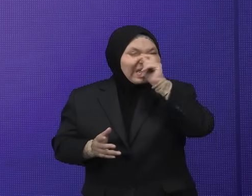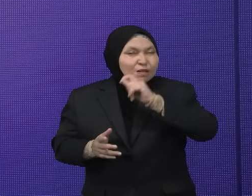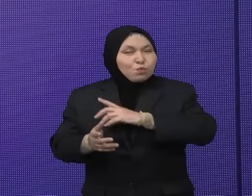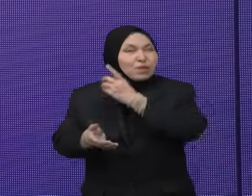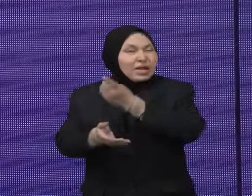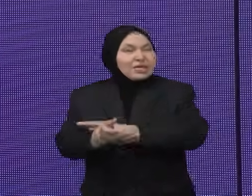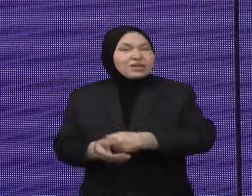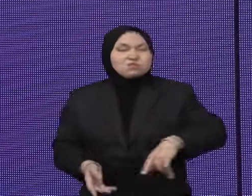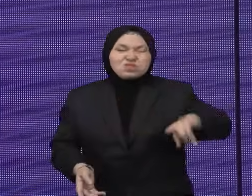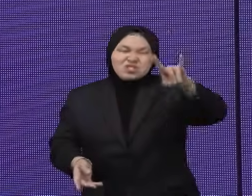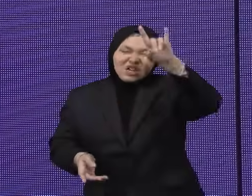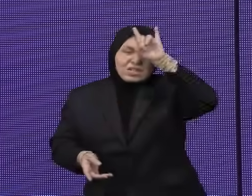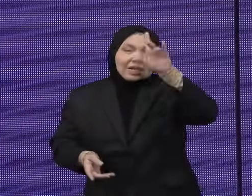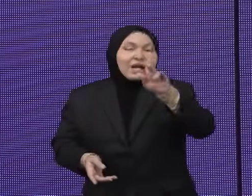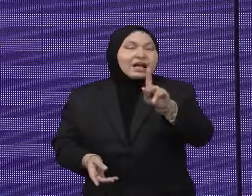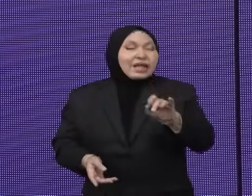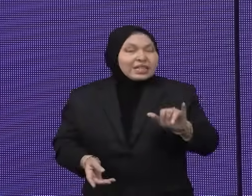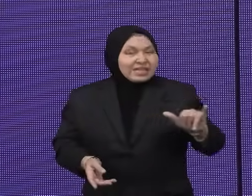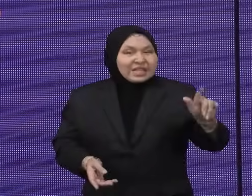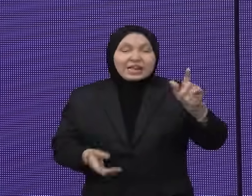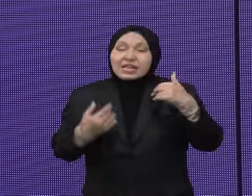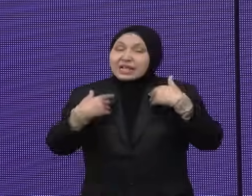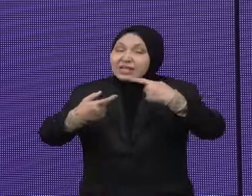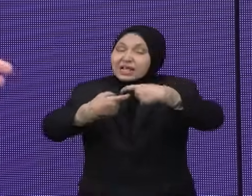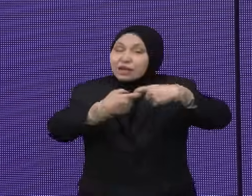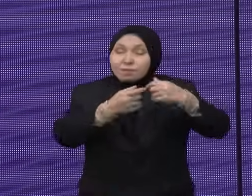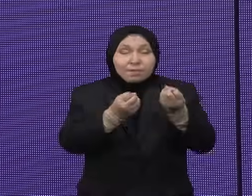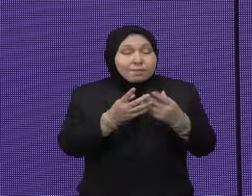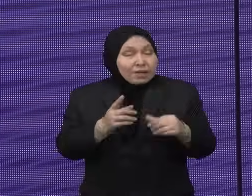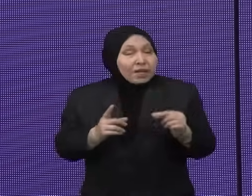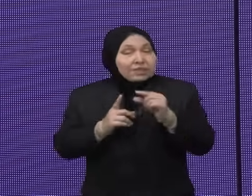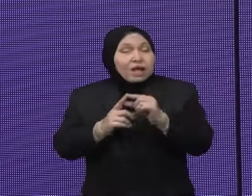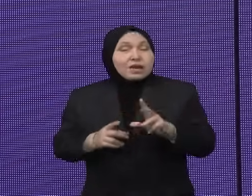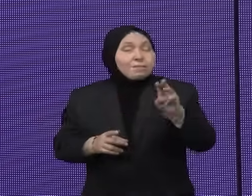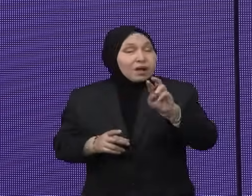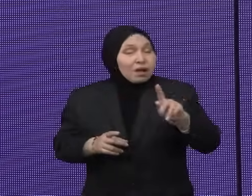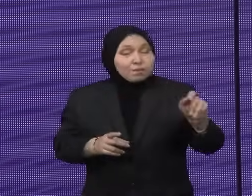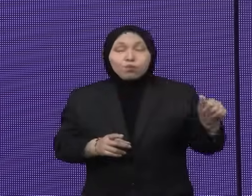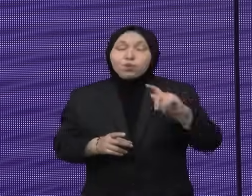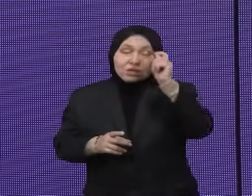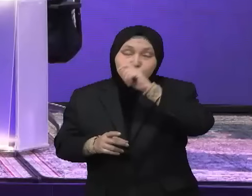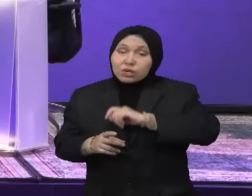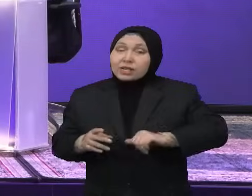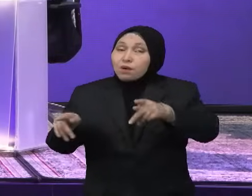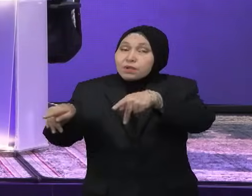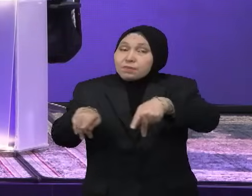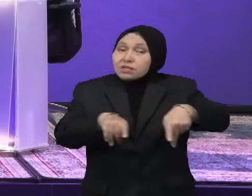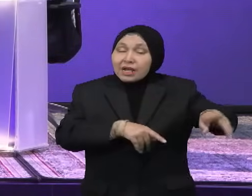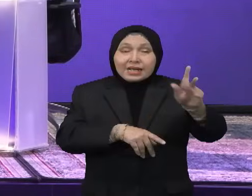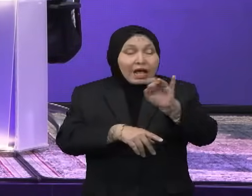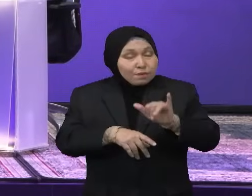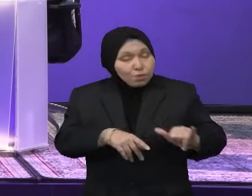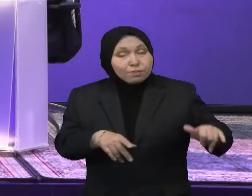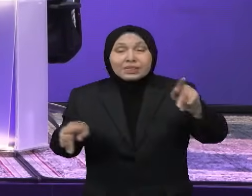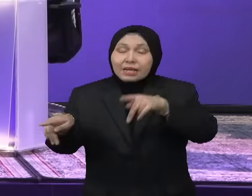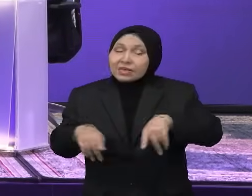Dan tipu daya kait ini adalah, dia ada kaitan, ada beberapa perkataan soalnya dalam Quran. Makar pun tipu daya ataupun perancangan. Kait pun perancangan